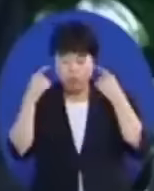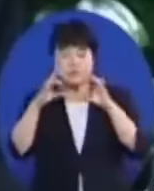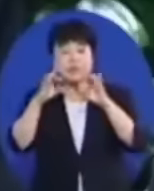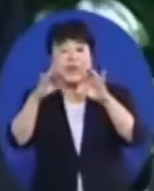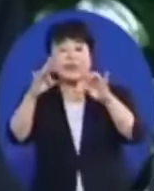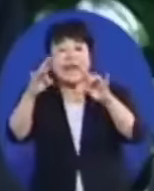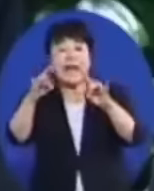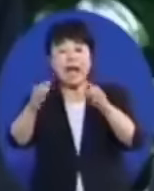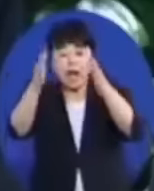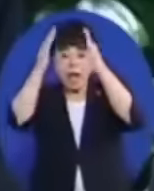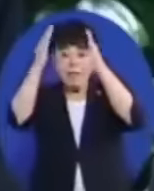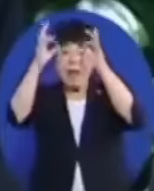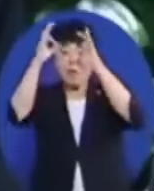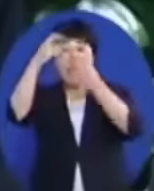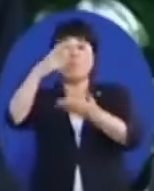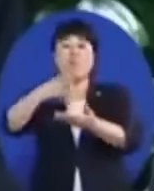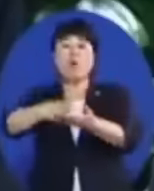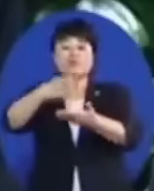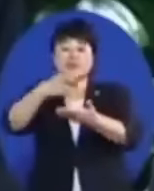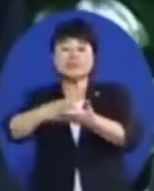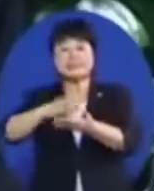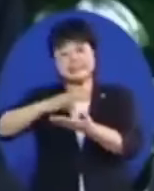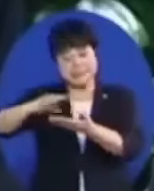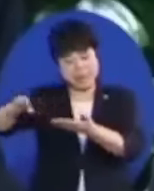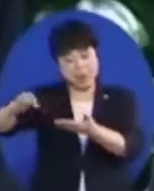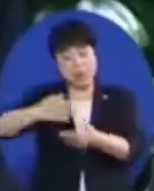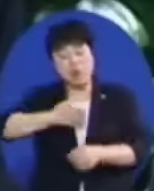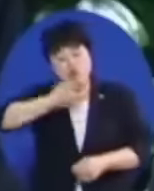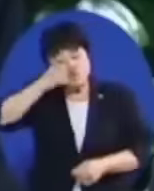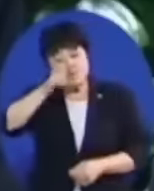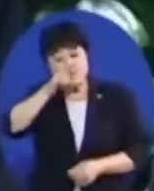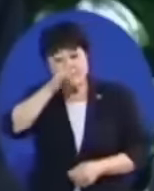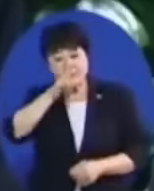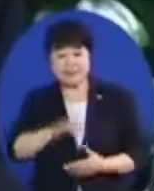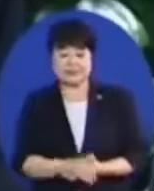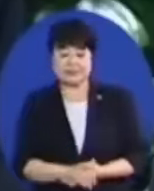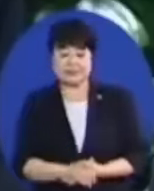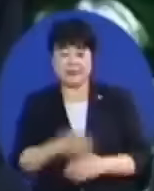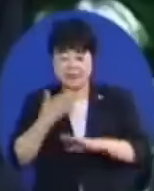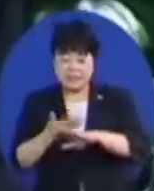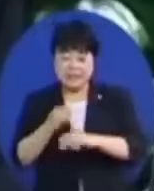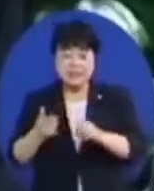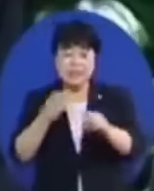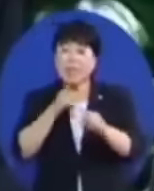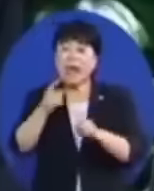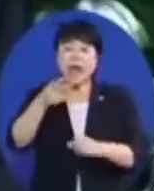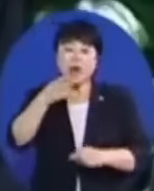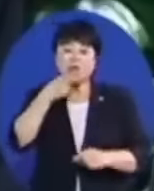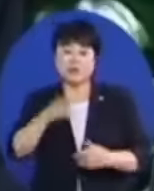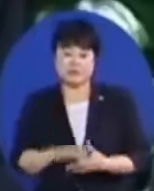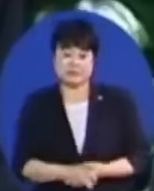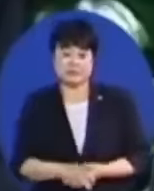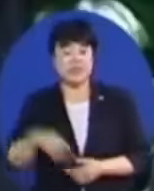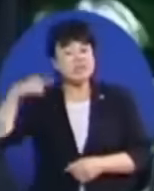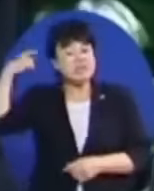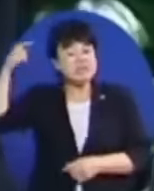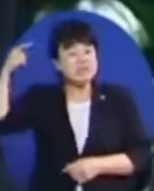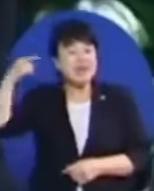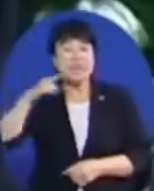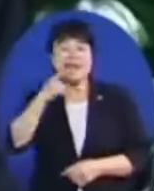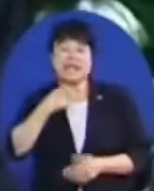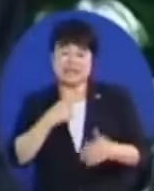것이라는 바라봄의 법칙을 사용해서 늘 그를 바라보고 꿈꾸었었습니다. 나 다른 사람에게 이야기할 수 없었습니다. 미쳤다고 할